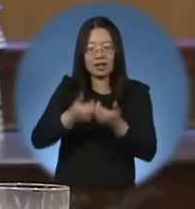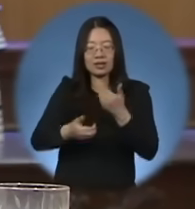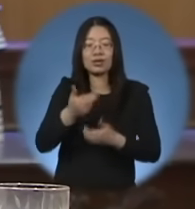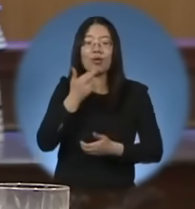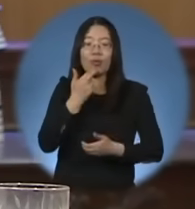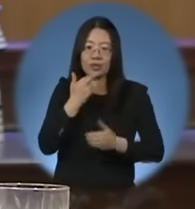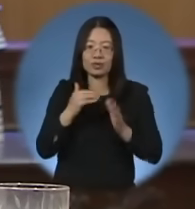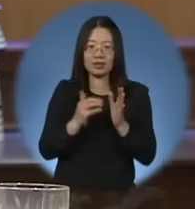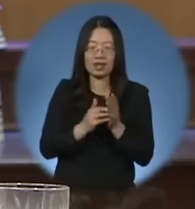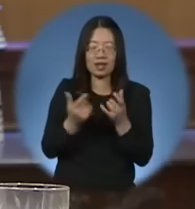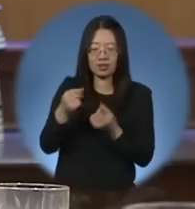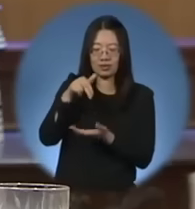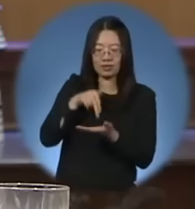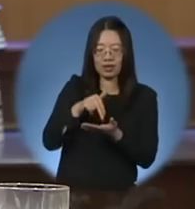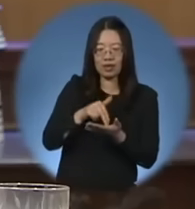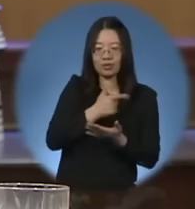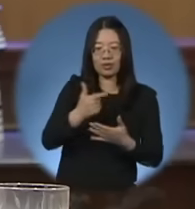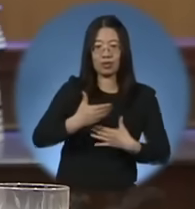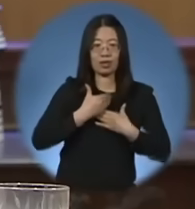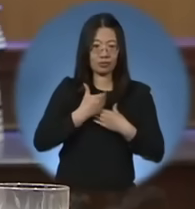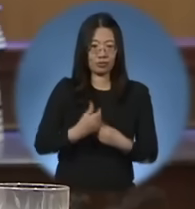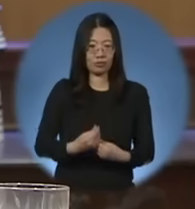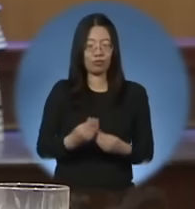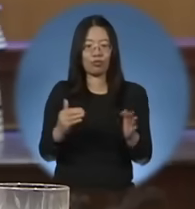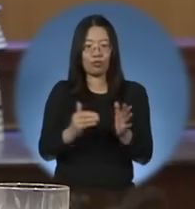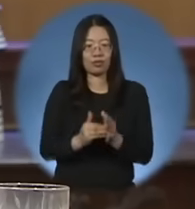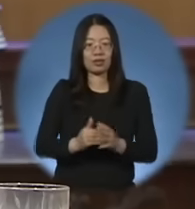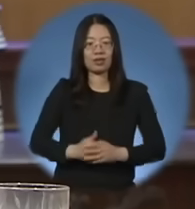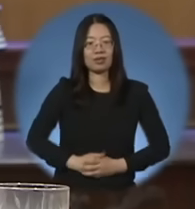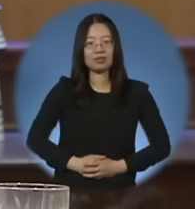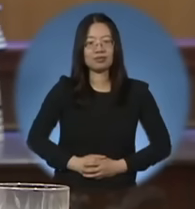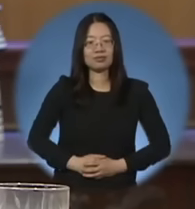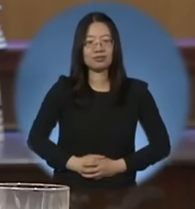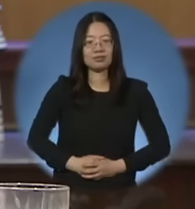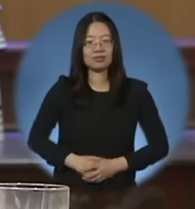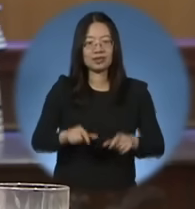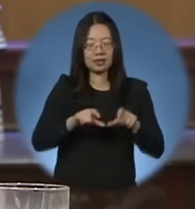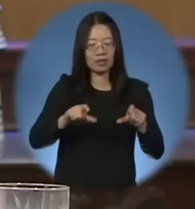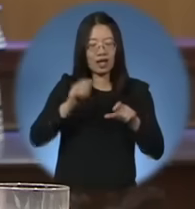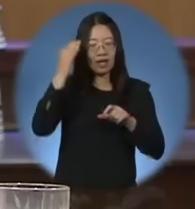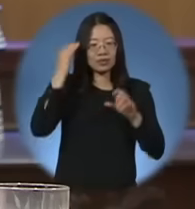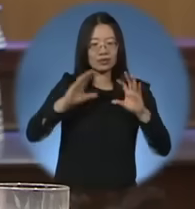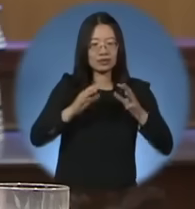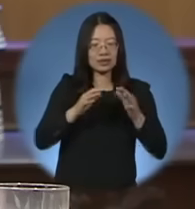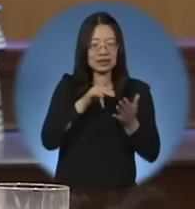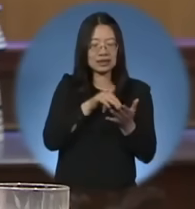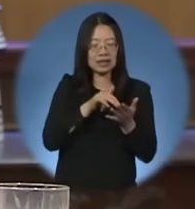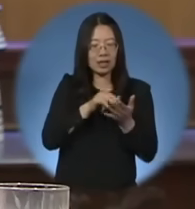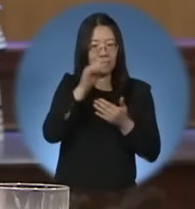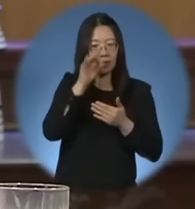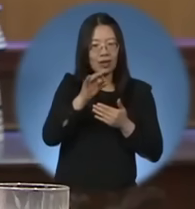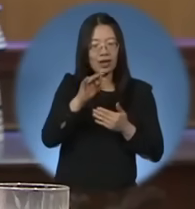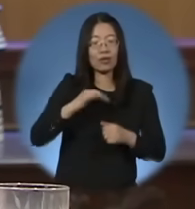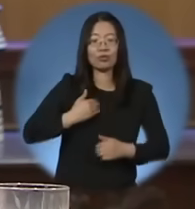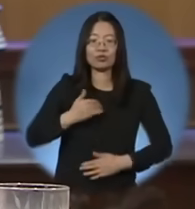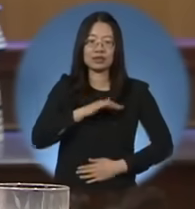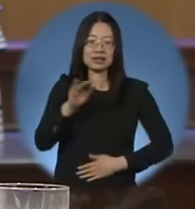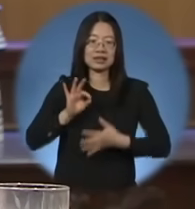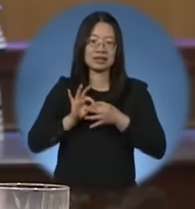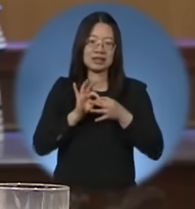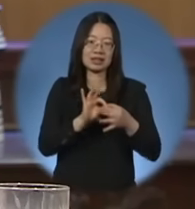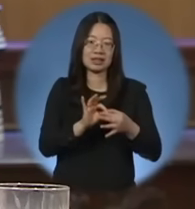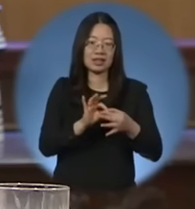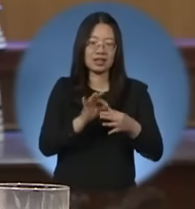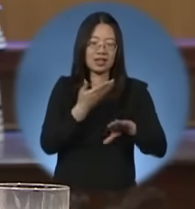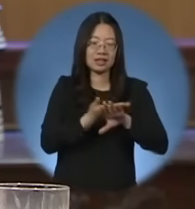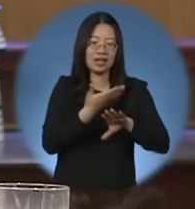갈등은 없었다 그런 면에서 매우 안정적이었다네 이거는 일반 우리 국민들이 알고 있는 우리는